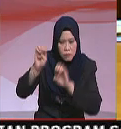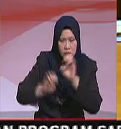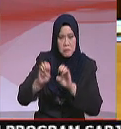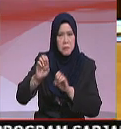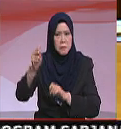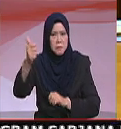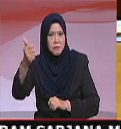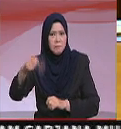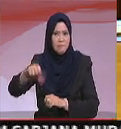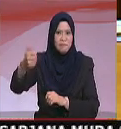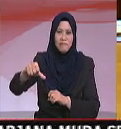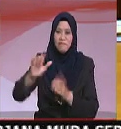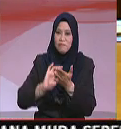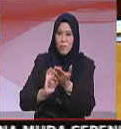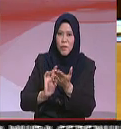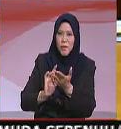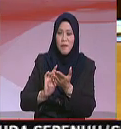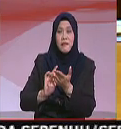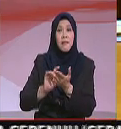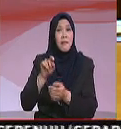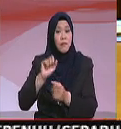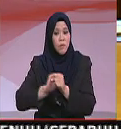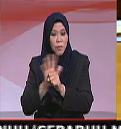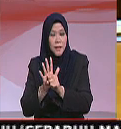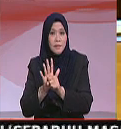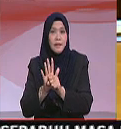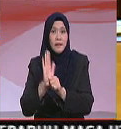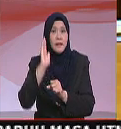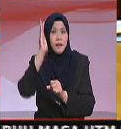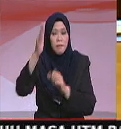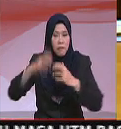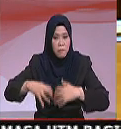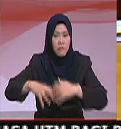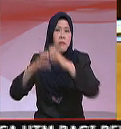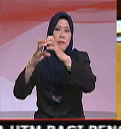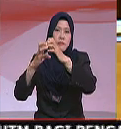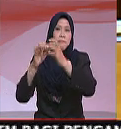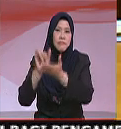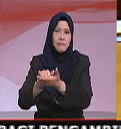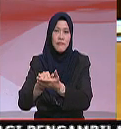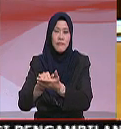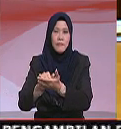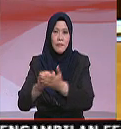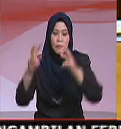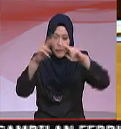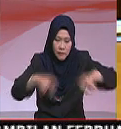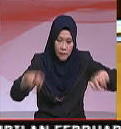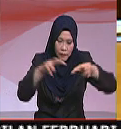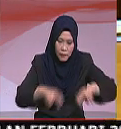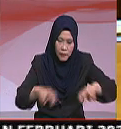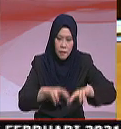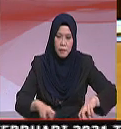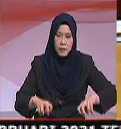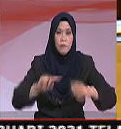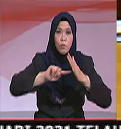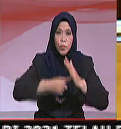keselamatan serta keberkesanan vaksin COVID-19 yang dibangunkan itu. Kajian yang dijangka bermula pada